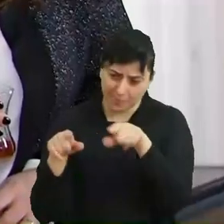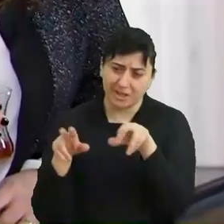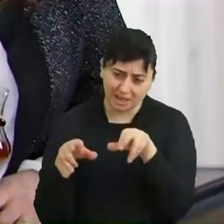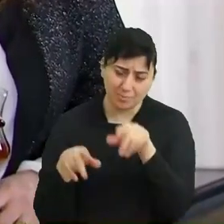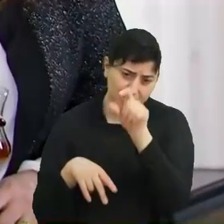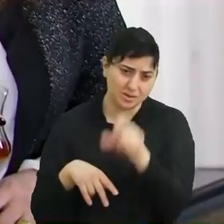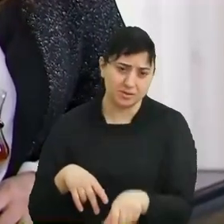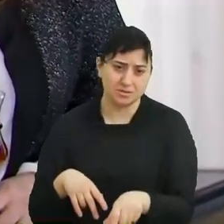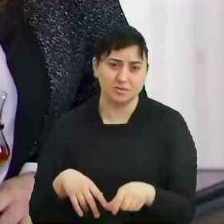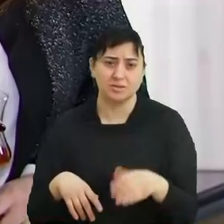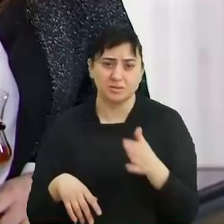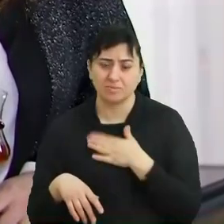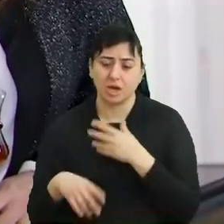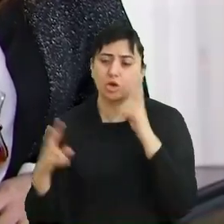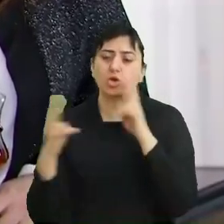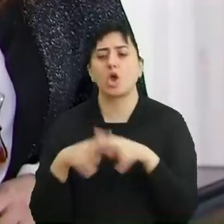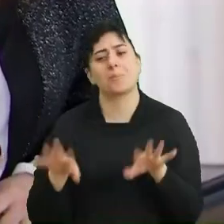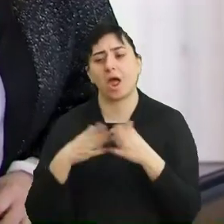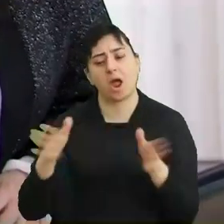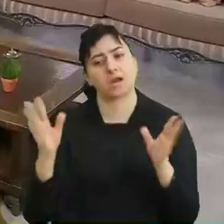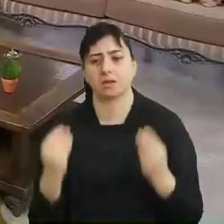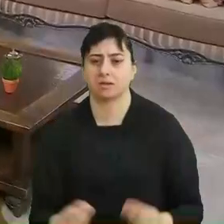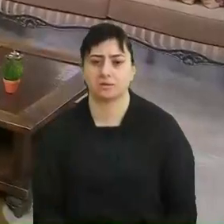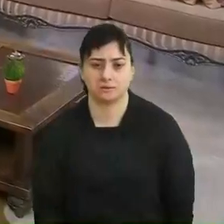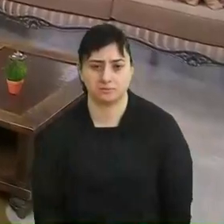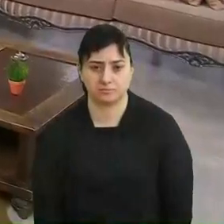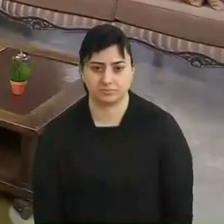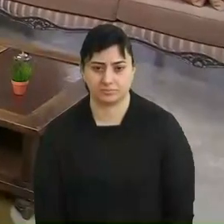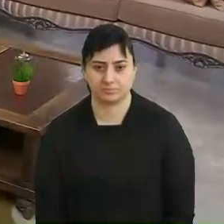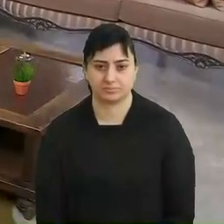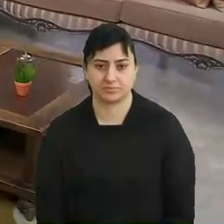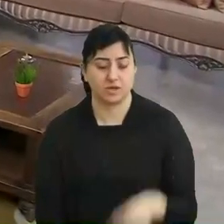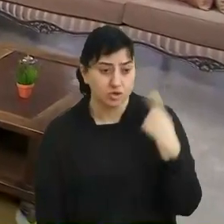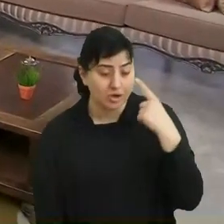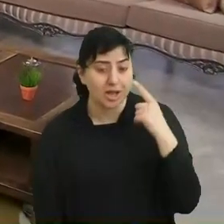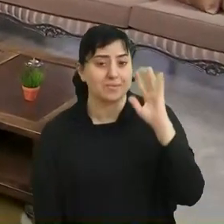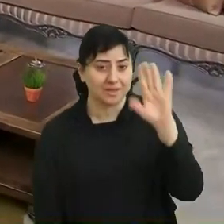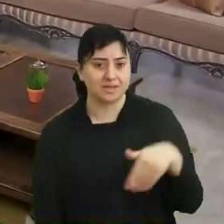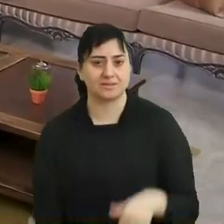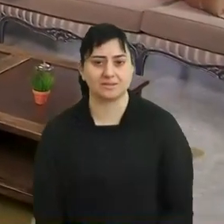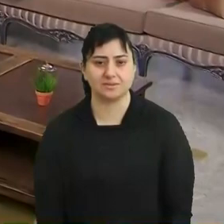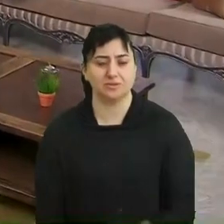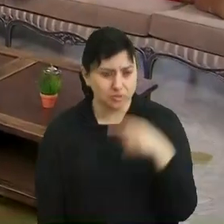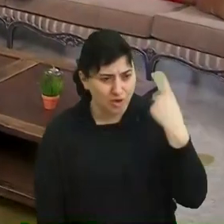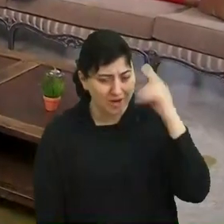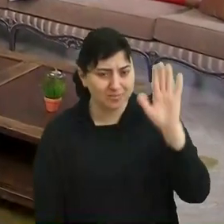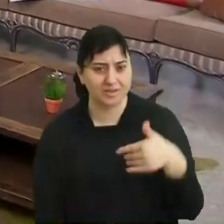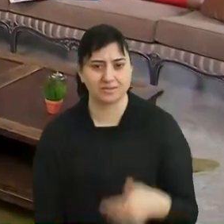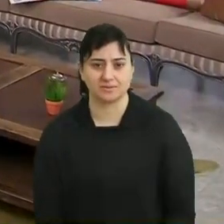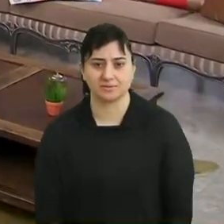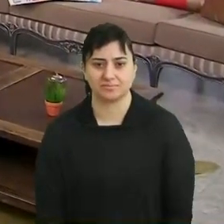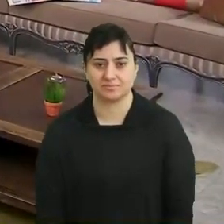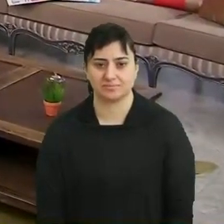görünüyorsam senin dünyanda, beni bir süre görme o zaman. Rüya, Rüya buraya gelir misin? Rüya! Peşinden